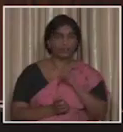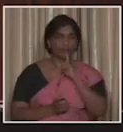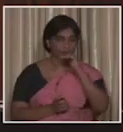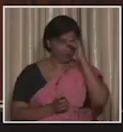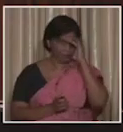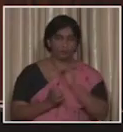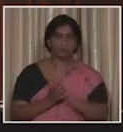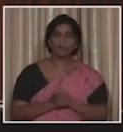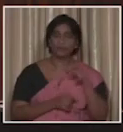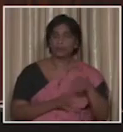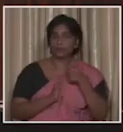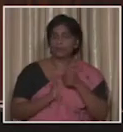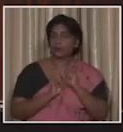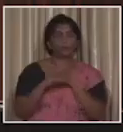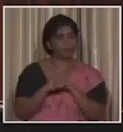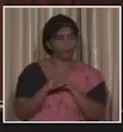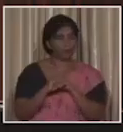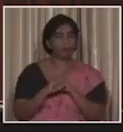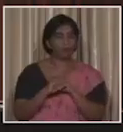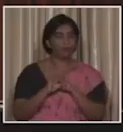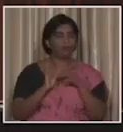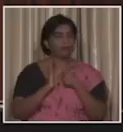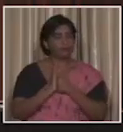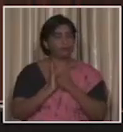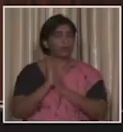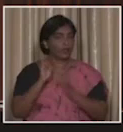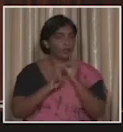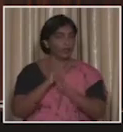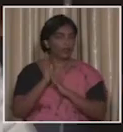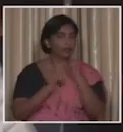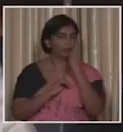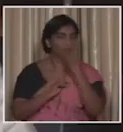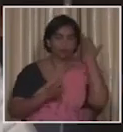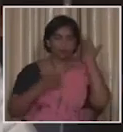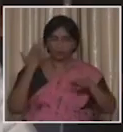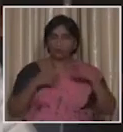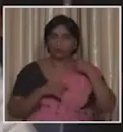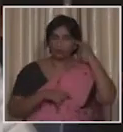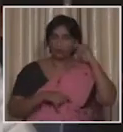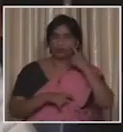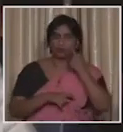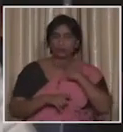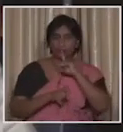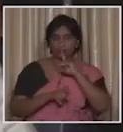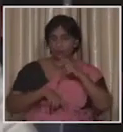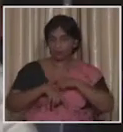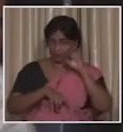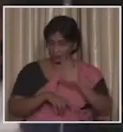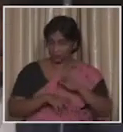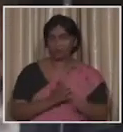අතනායකතුමනි මේ උත්තරීතර සභාව නියෝජනය කරන ලද ගරු මැතිමතුමලා කිහිප දෙනෙකුගේ අභාවයන් පිළිබඳව ශෝකය පළ කරන